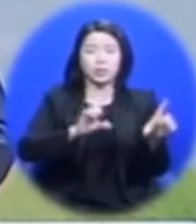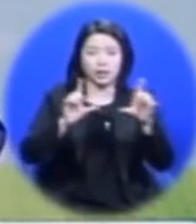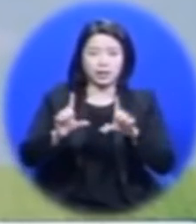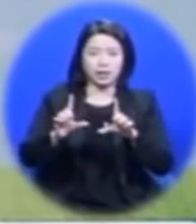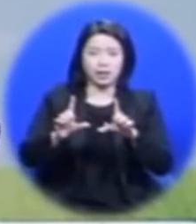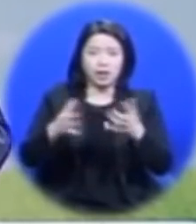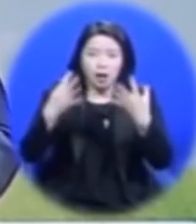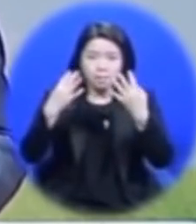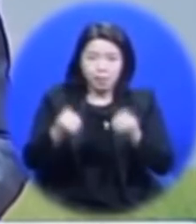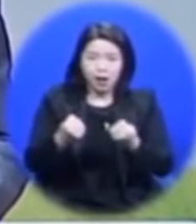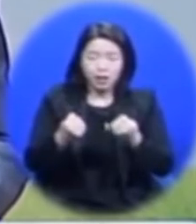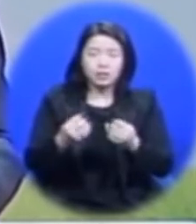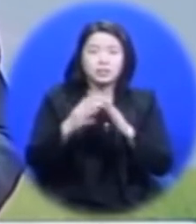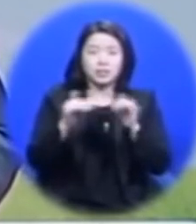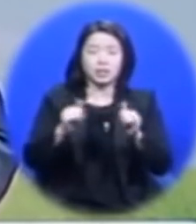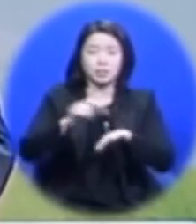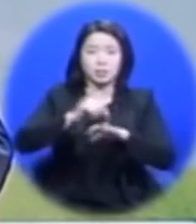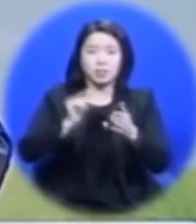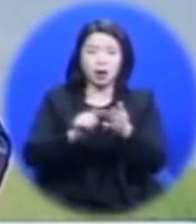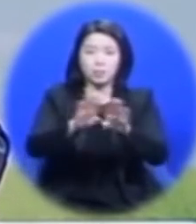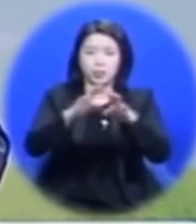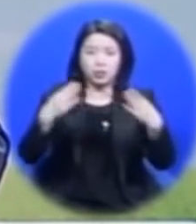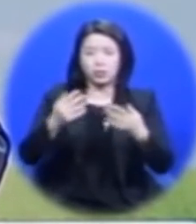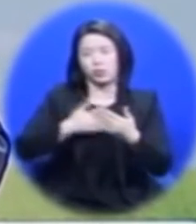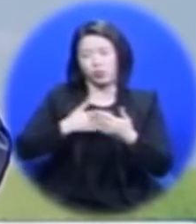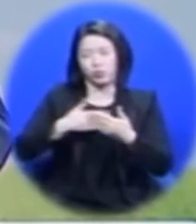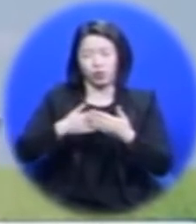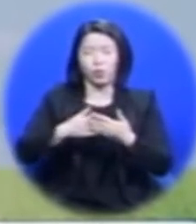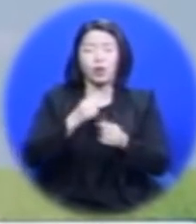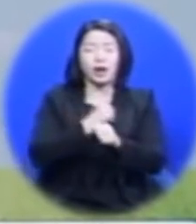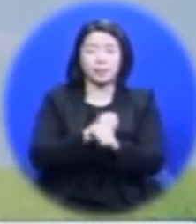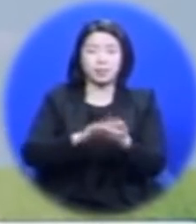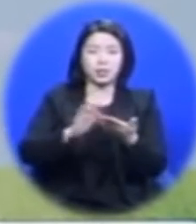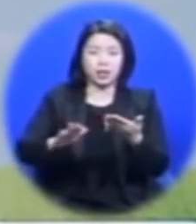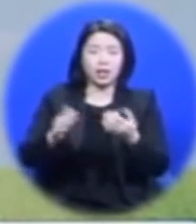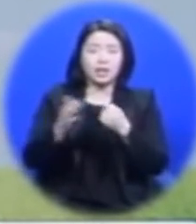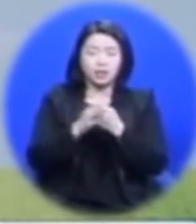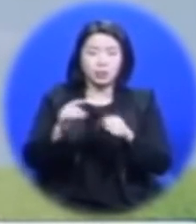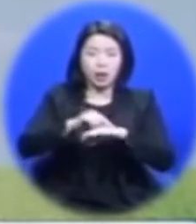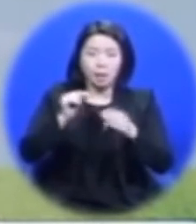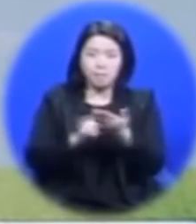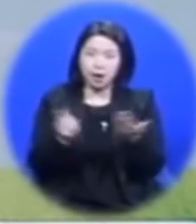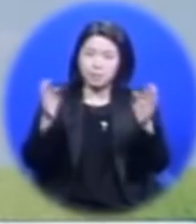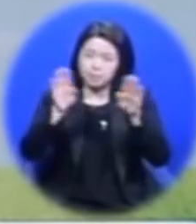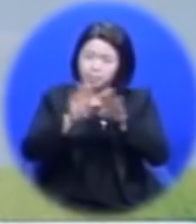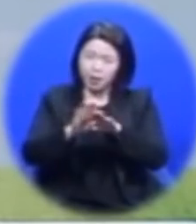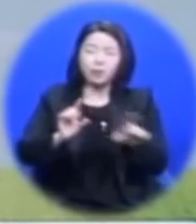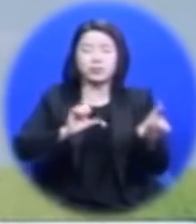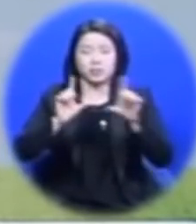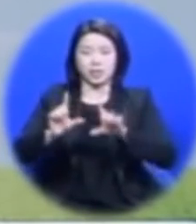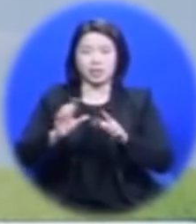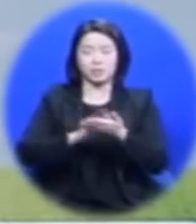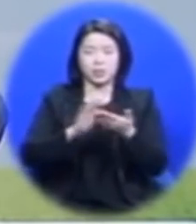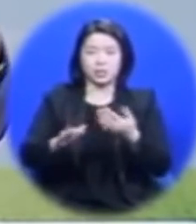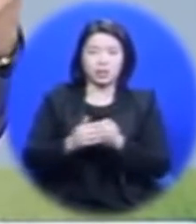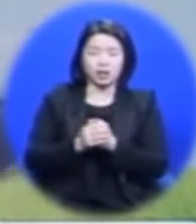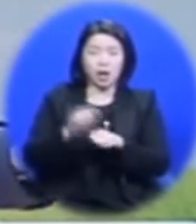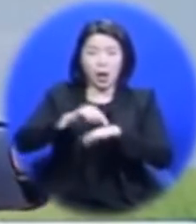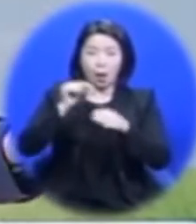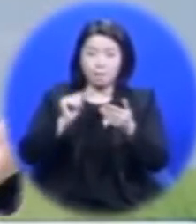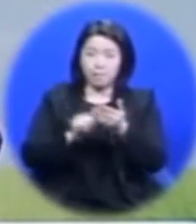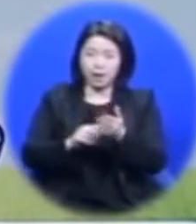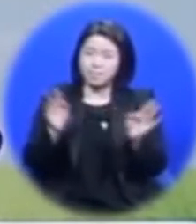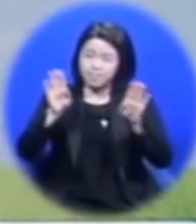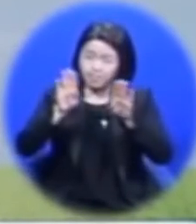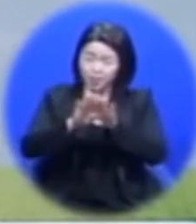많은 사람들이 마음 여는 것을 두려워합니다. 그래서 다 마음을 꽁꽁 닫아놓고 살아요. 마음을 꽁꽁